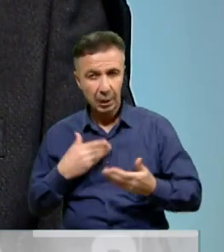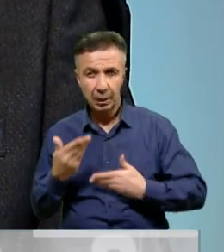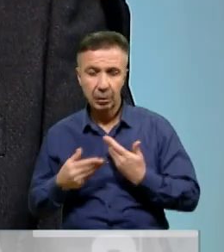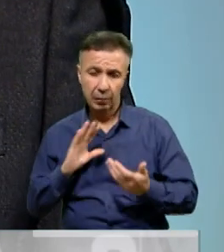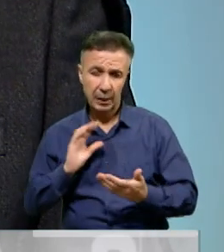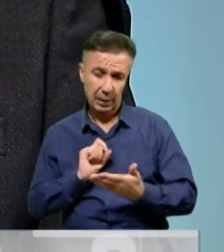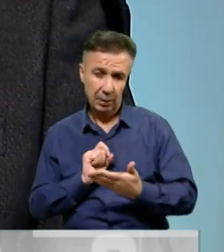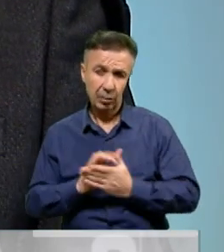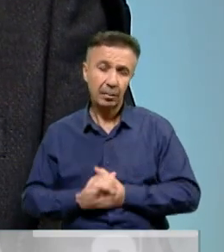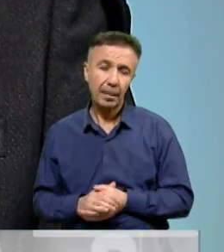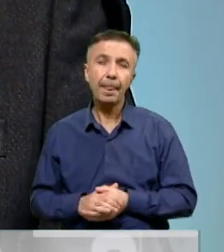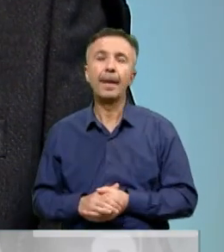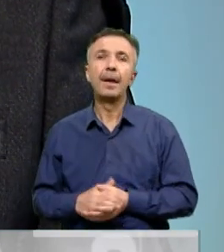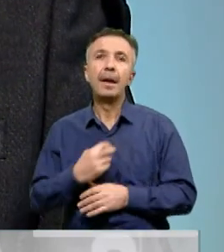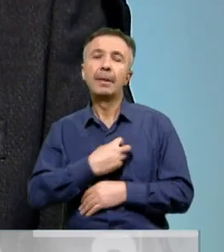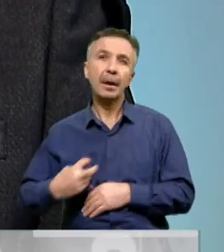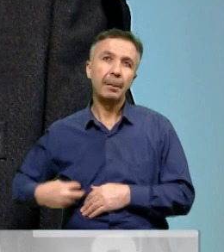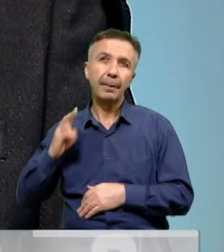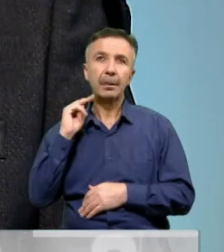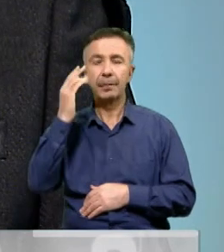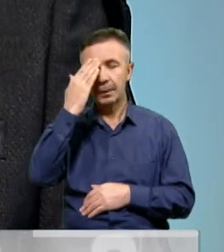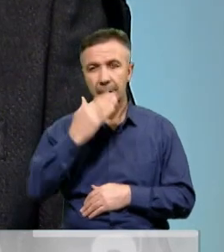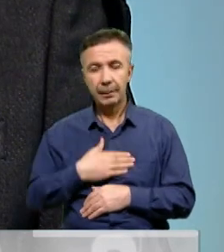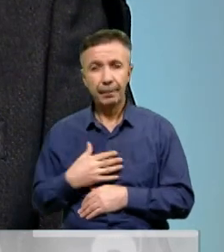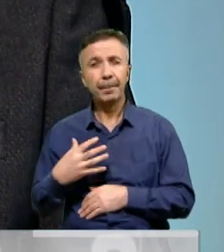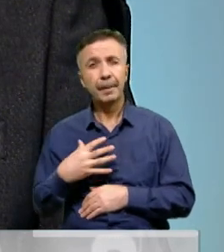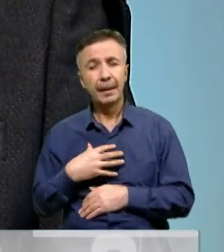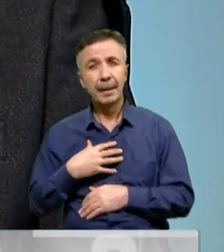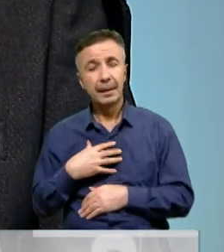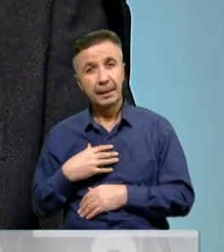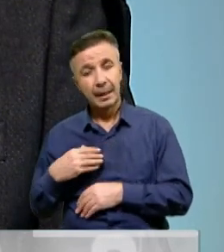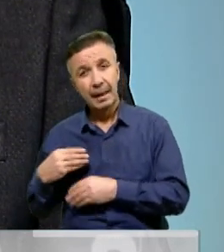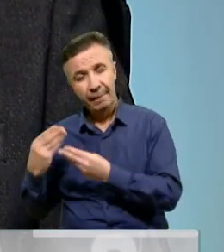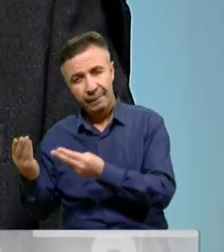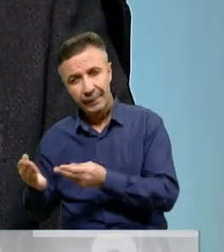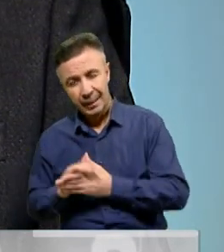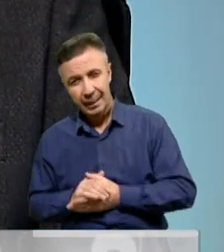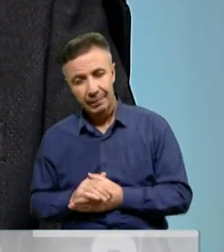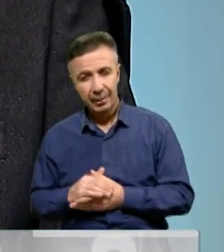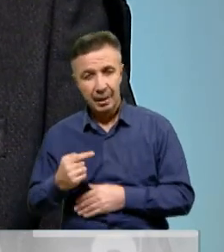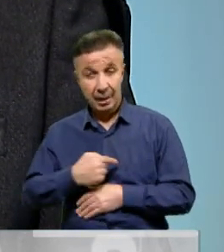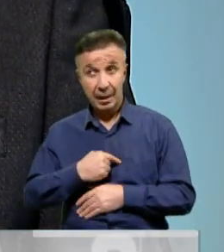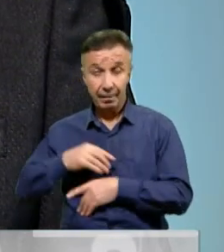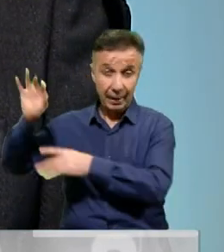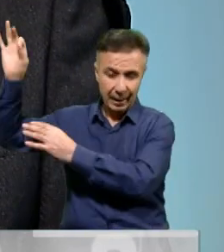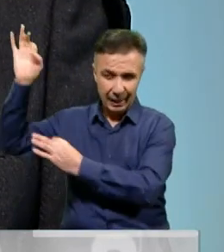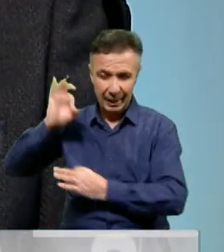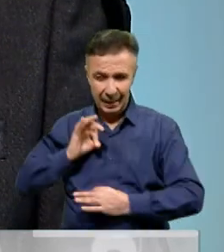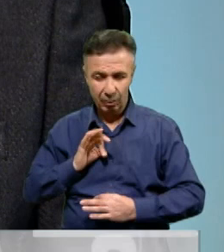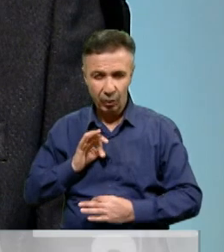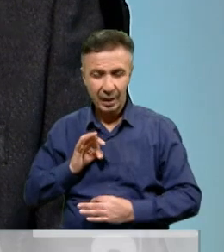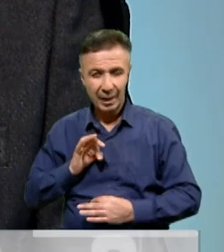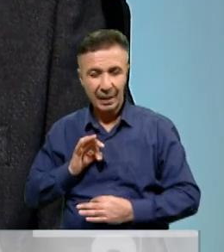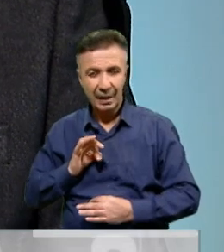anlatılıyor. Efendimiz Aleyhisselatü Vesselam kendisine verilen, kalbine indirilen bu vahyi